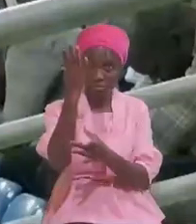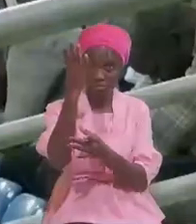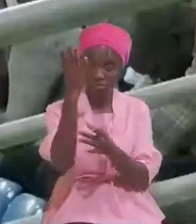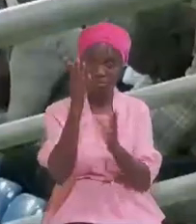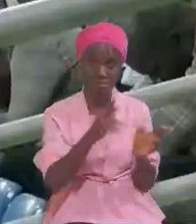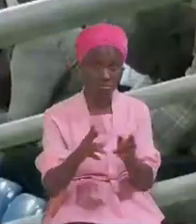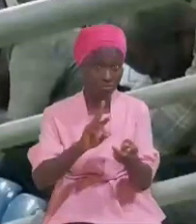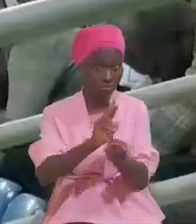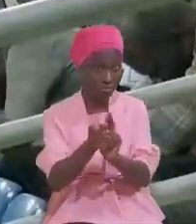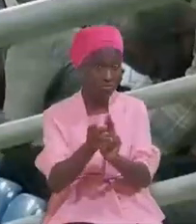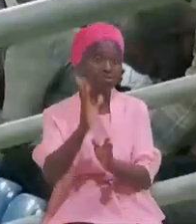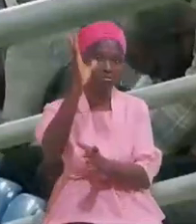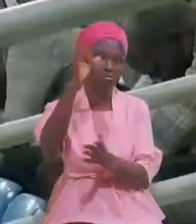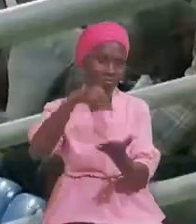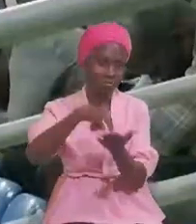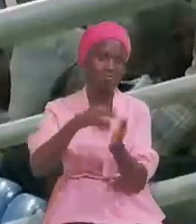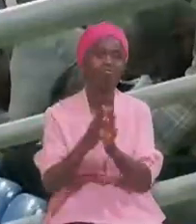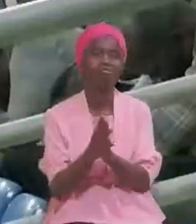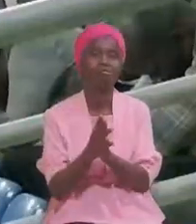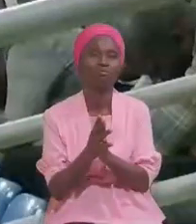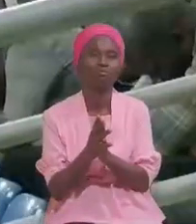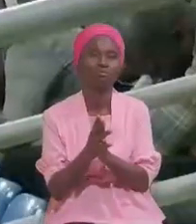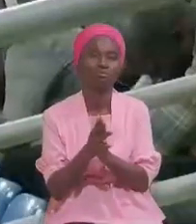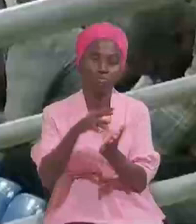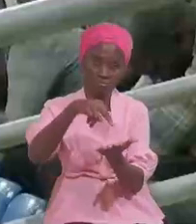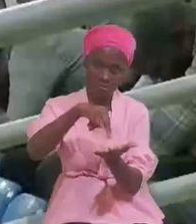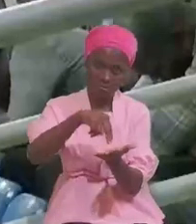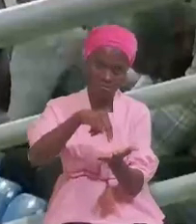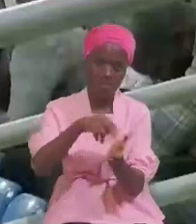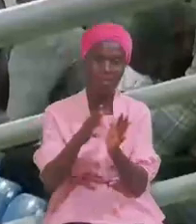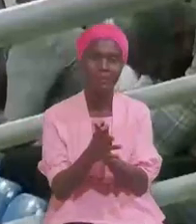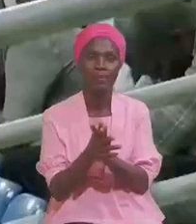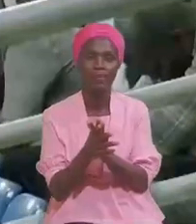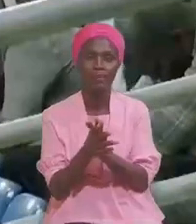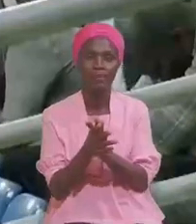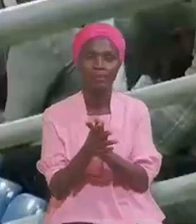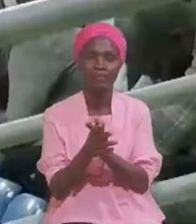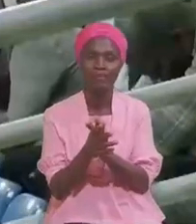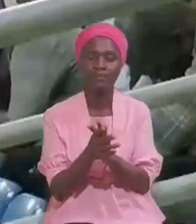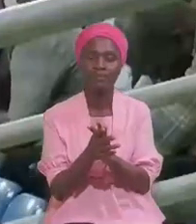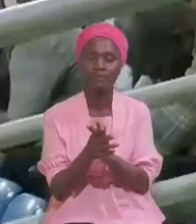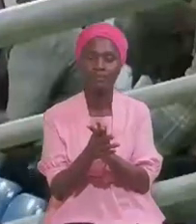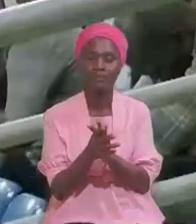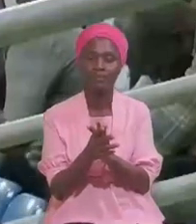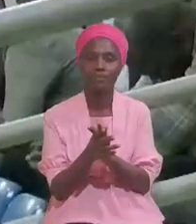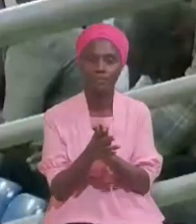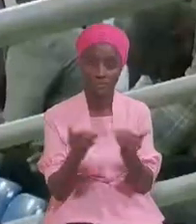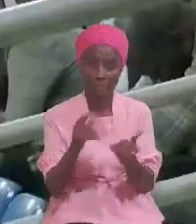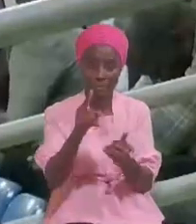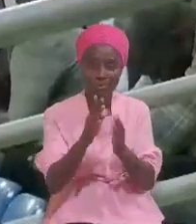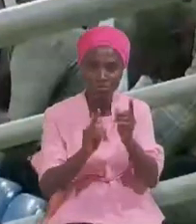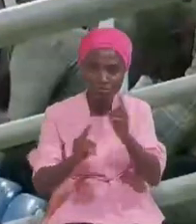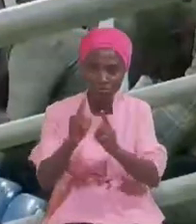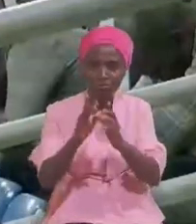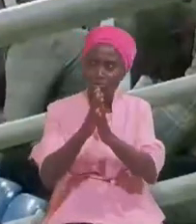vous tenir debout. Vous levez la main, priez vous tenir debout. Dis oui, Seigneur, tu